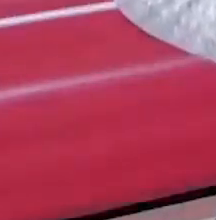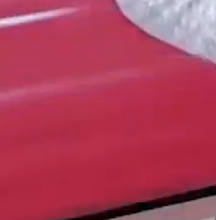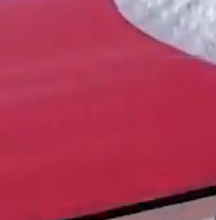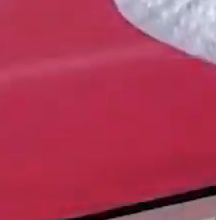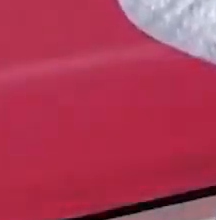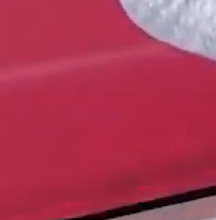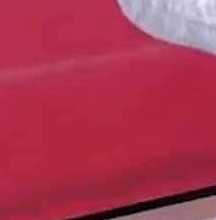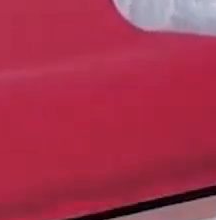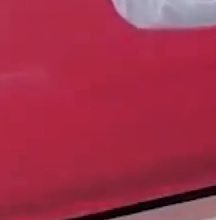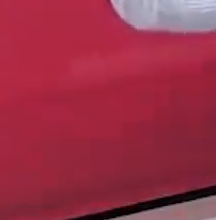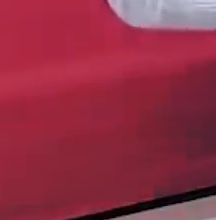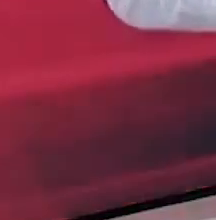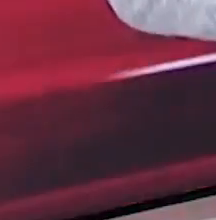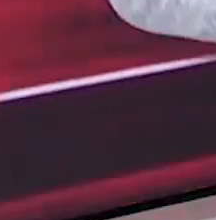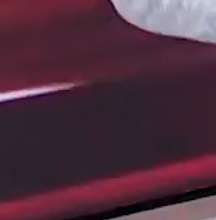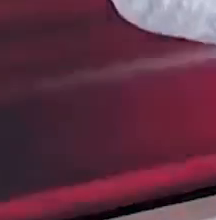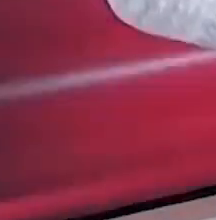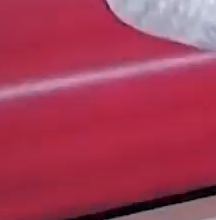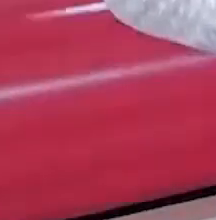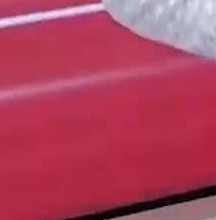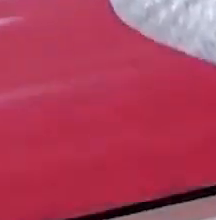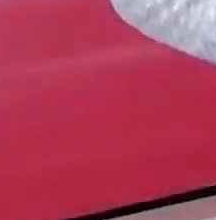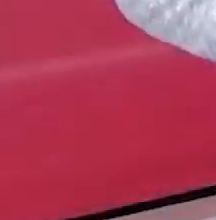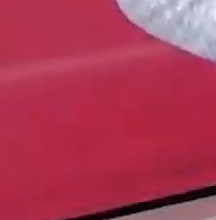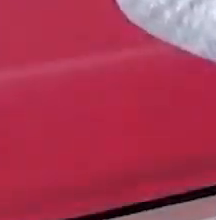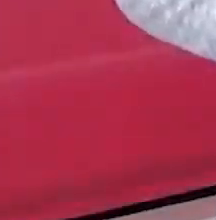Integrated News sa YouTube. Para sa mga kapuso natin sa abroad,